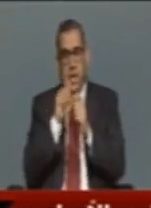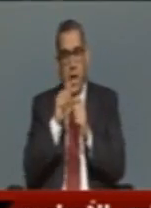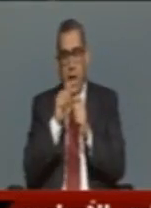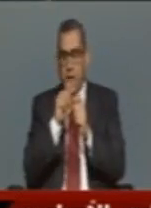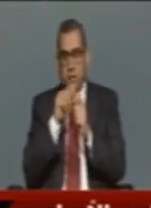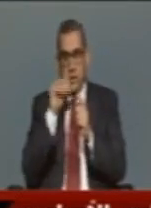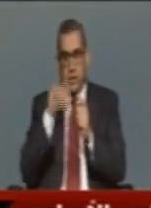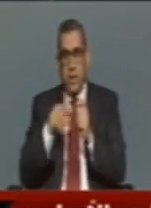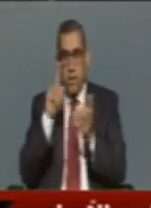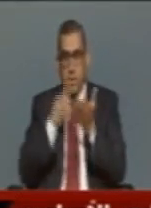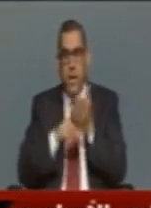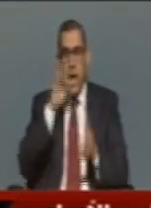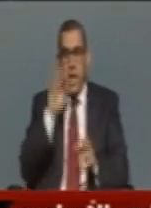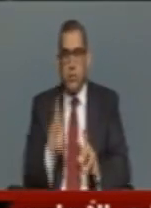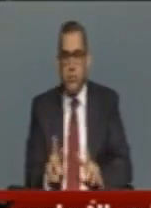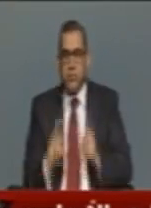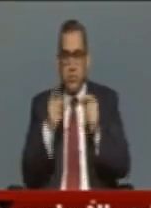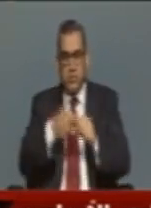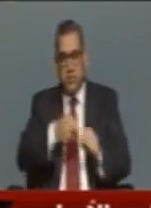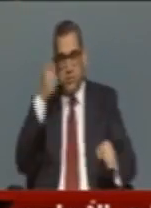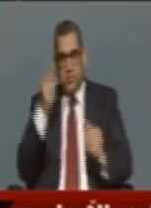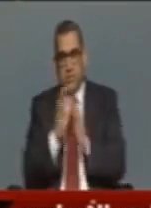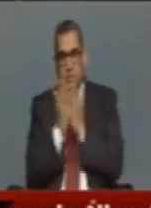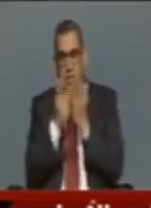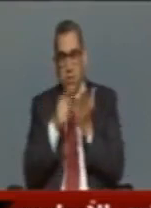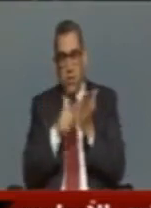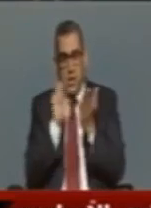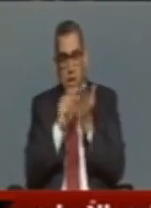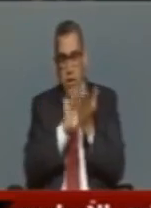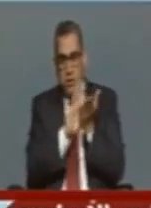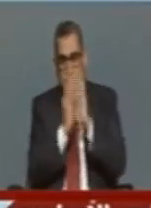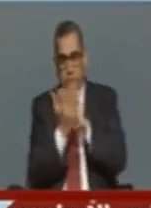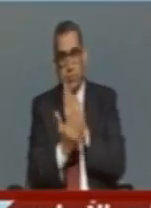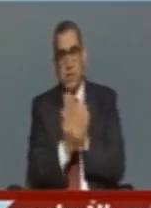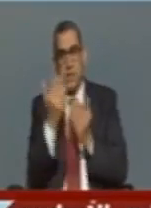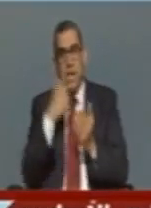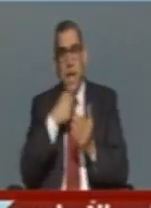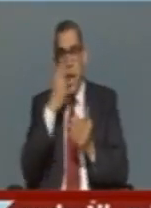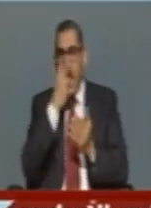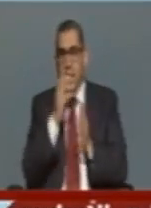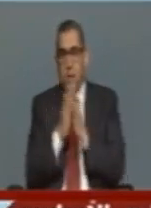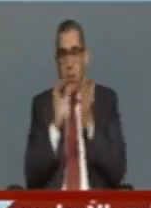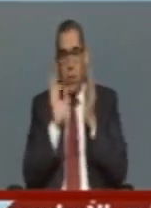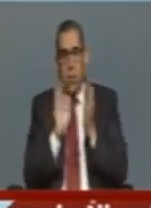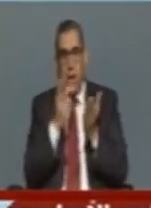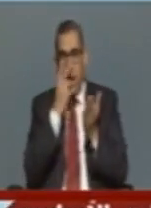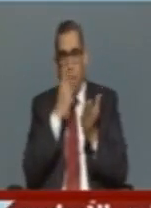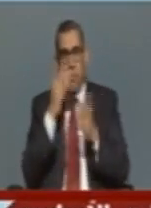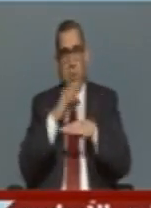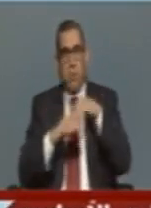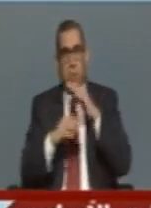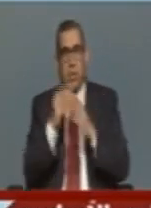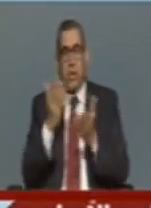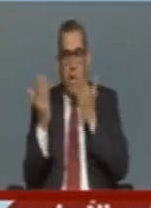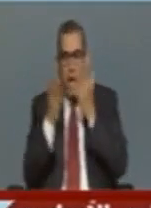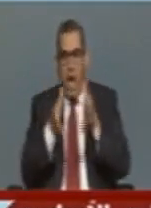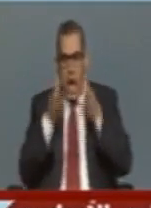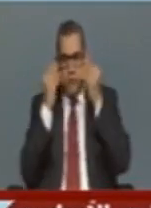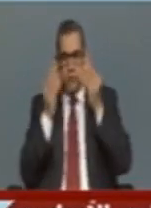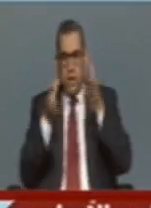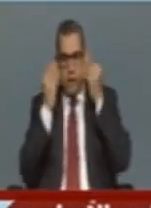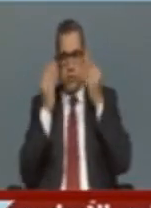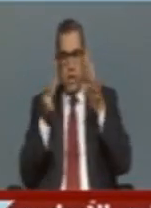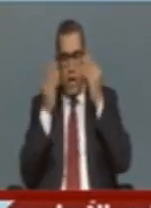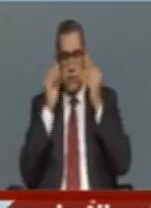لازم في تغيير جذري في المناهج، لأن خلاص المناهج القديمة كانت كلها مبنية على الحفظ والتلقين وجامدة،